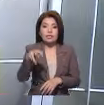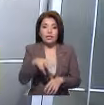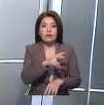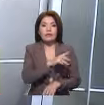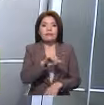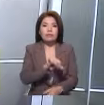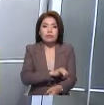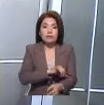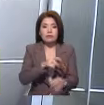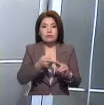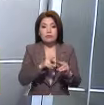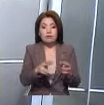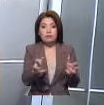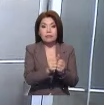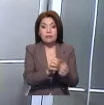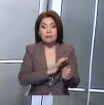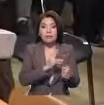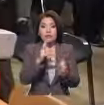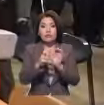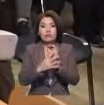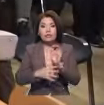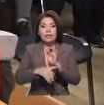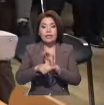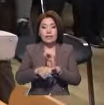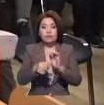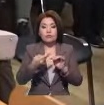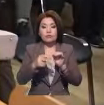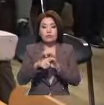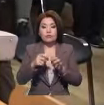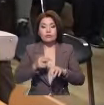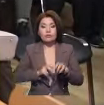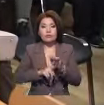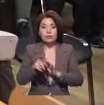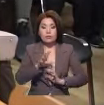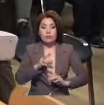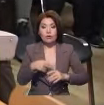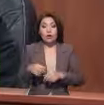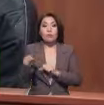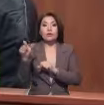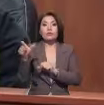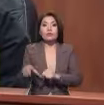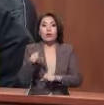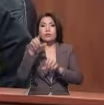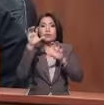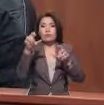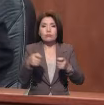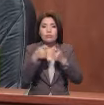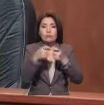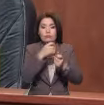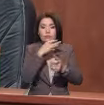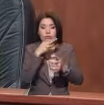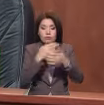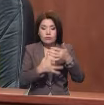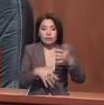оған қатысты қылмыстық кодекстің 296-ші бабы бойынша іс қозғалды. Бірақ айыпталушының қорғаушылары бұл істе заңға қайшылықтар көп екенін,